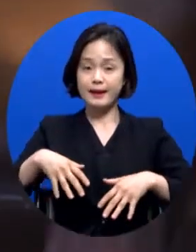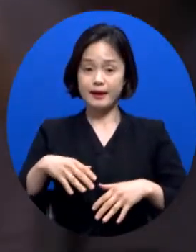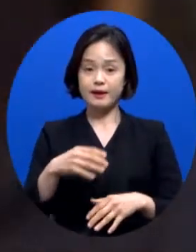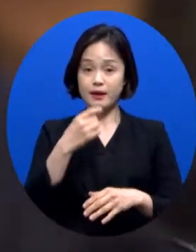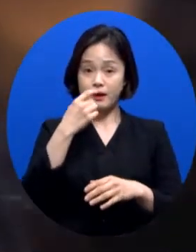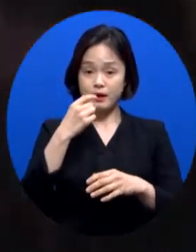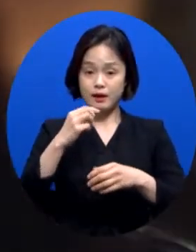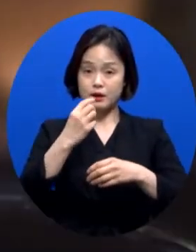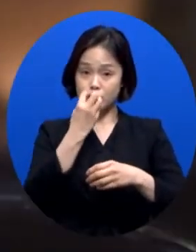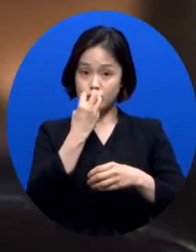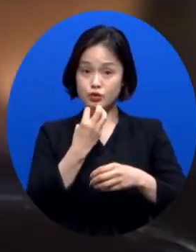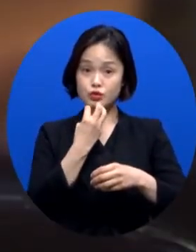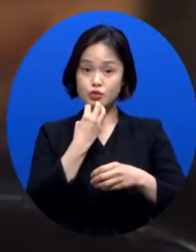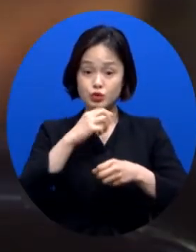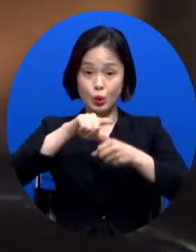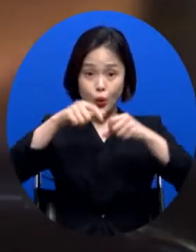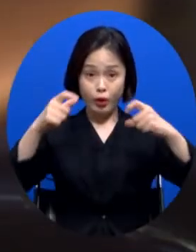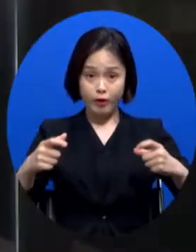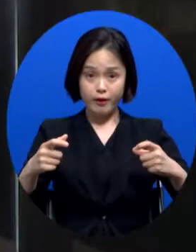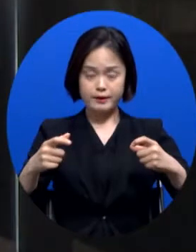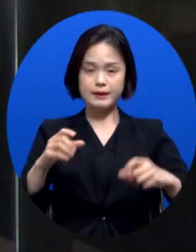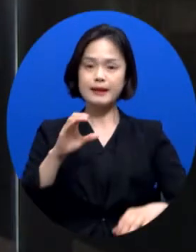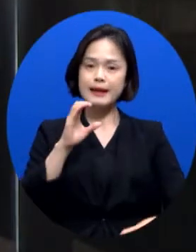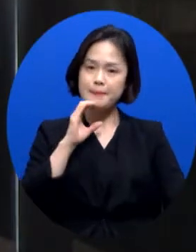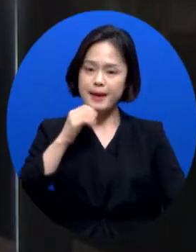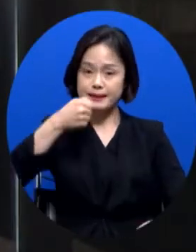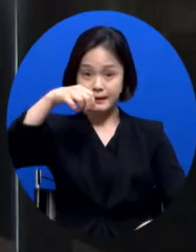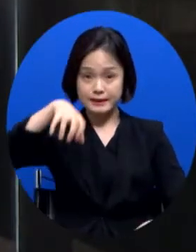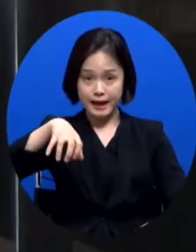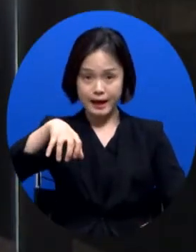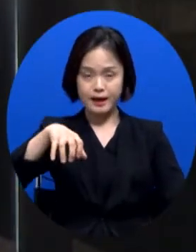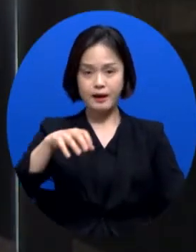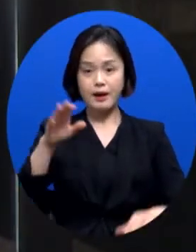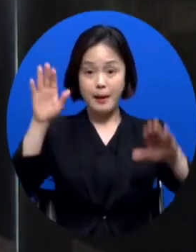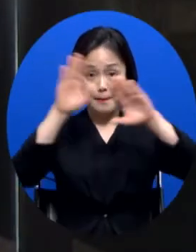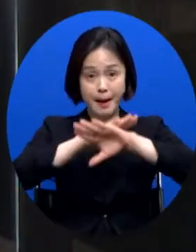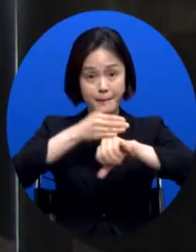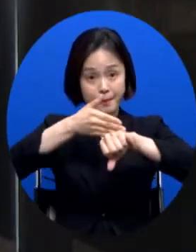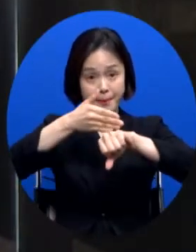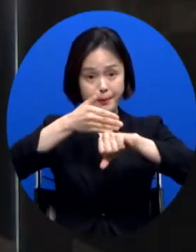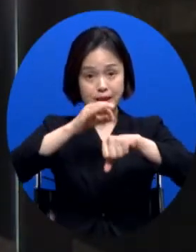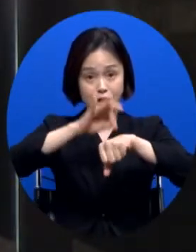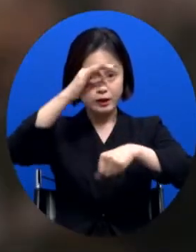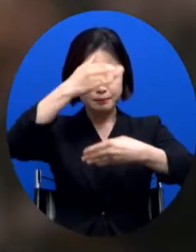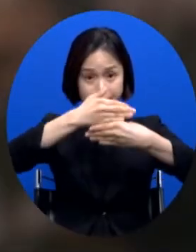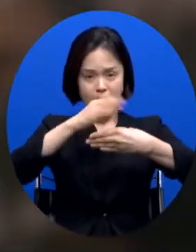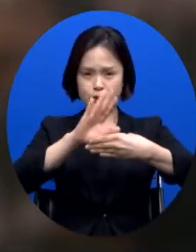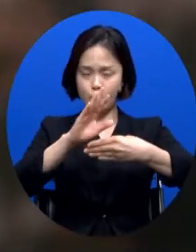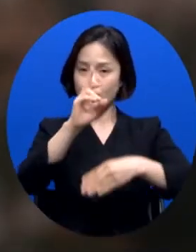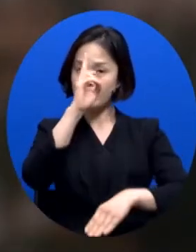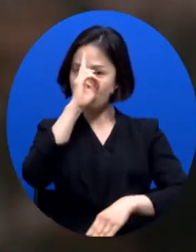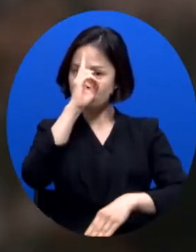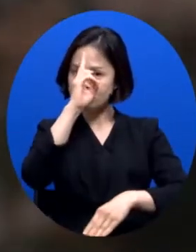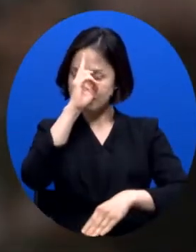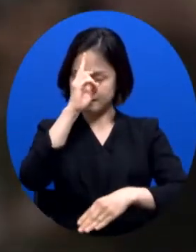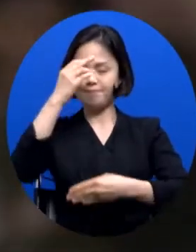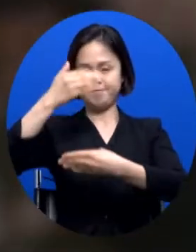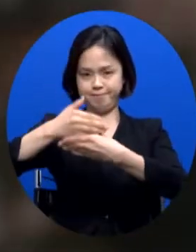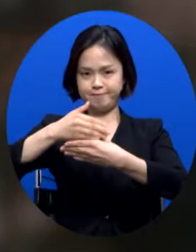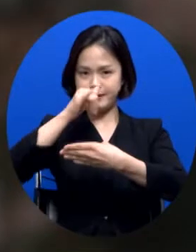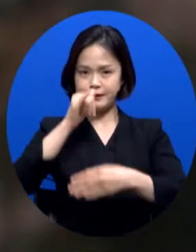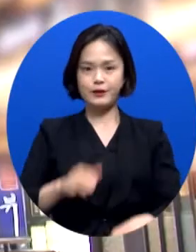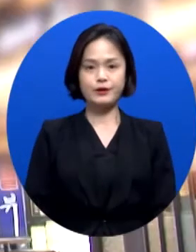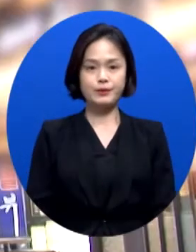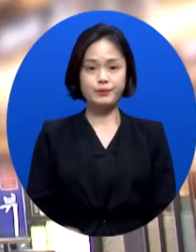밤 12시까지 영업이 가능할 것으로 보입니다. 네. 사적 모임 제한 인원이 풀릴지 궁금한 분들도 많을 텐데요. 금지 인원